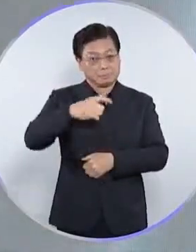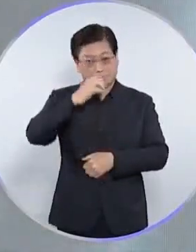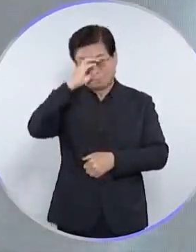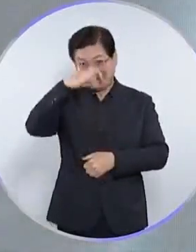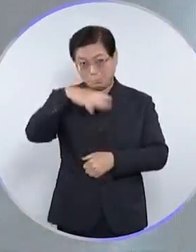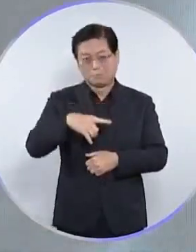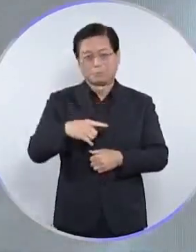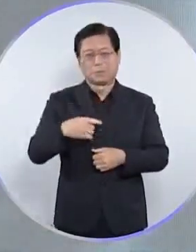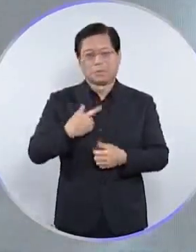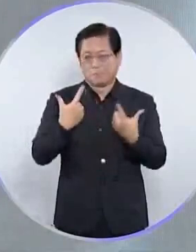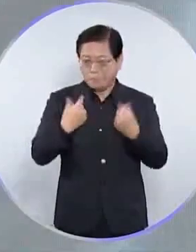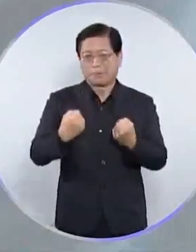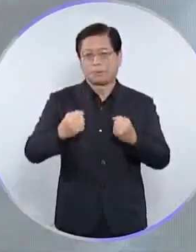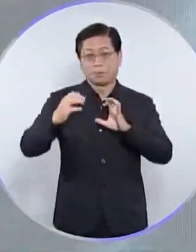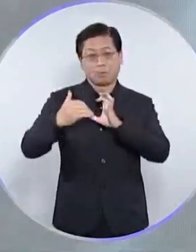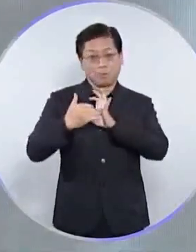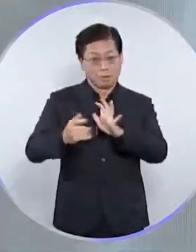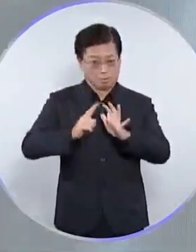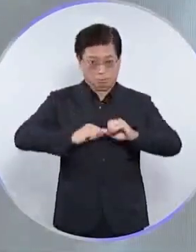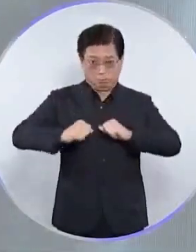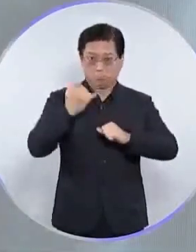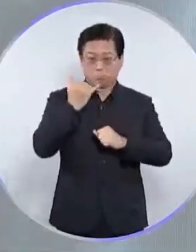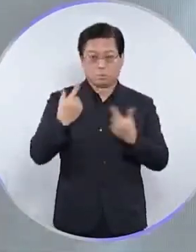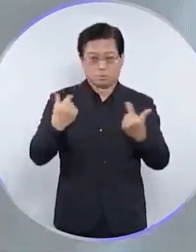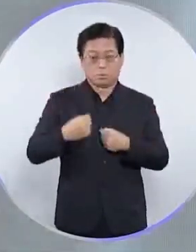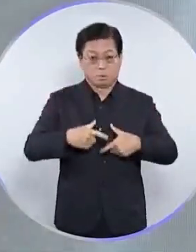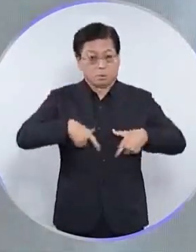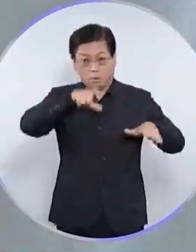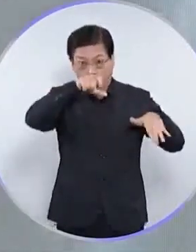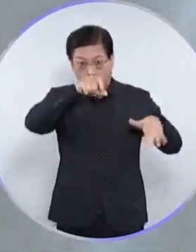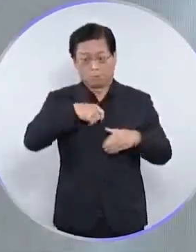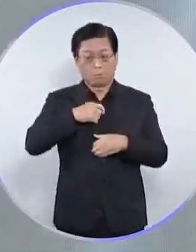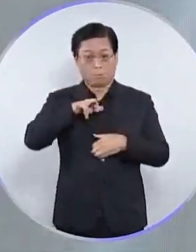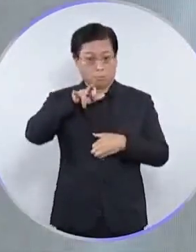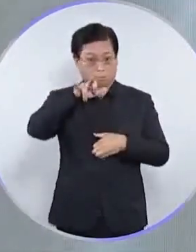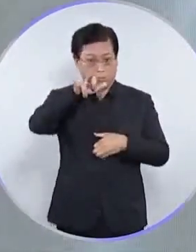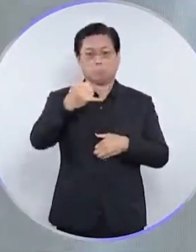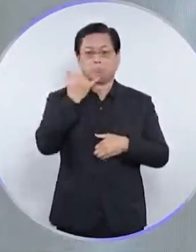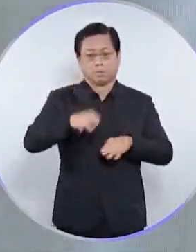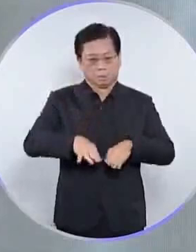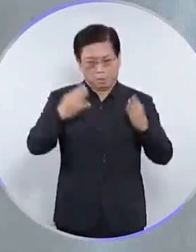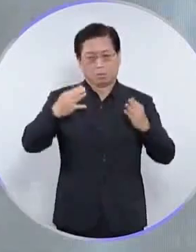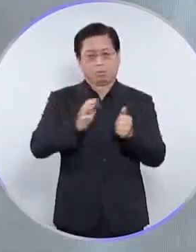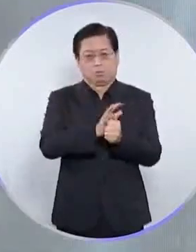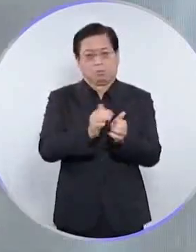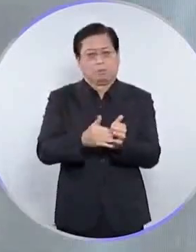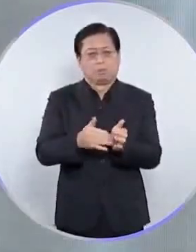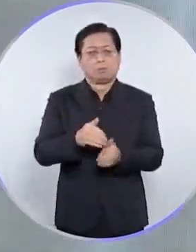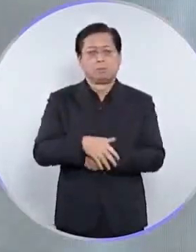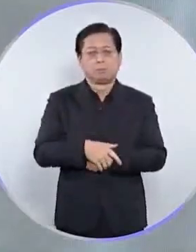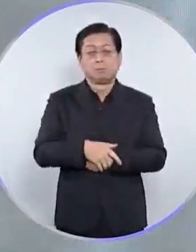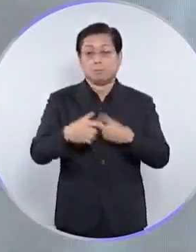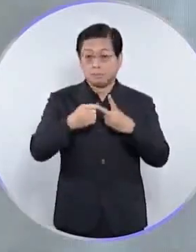到了，我们好不容易在国防自主的状况之下，永鹰号的教练机已经上空服务